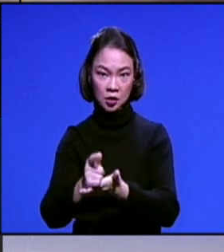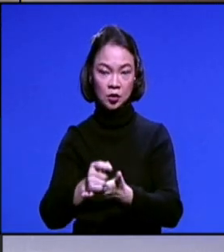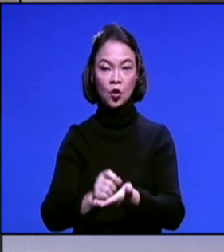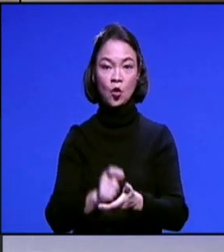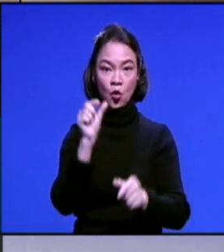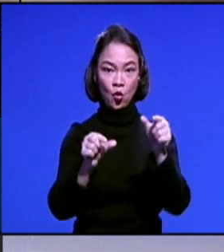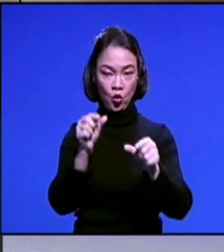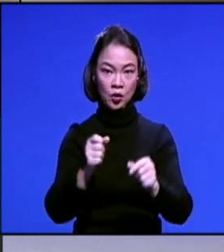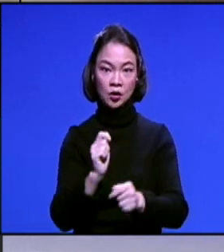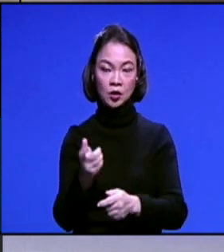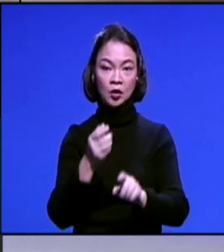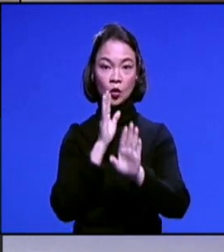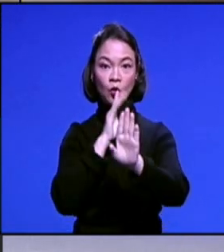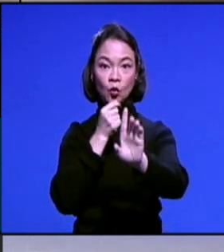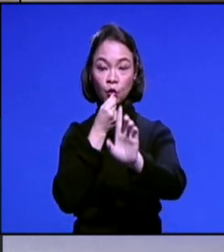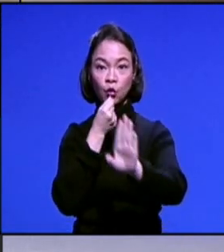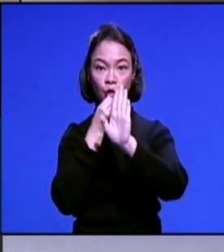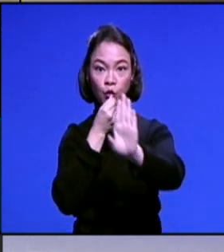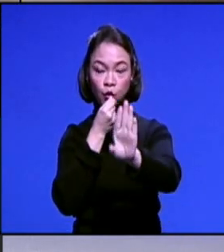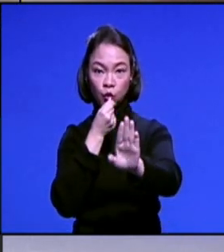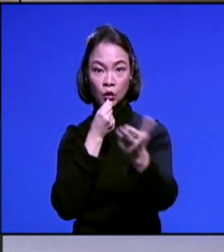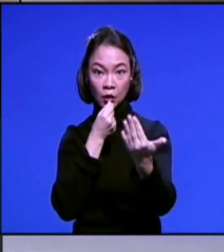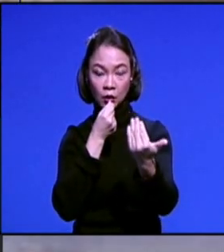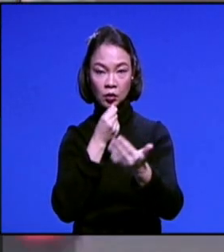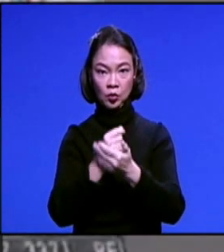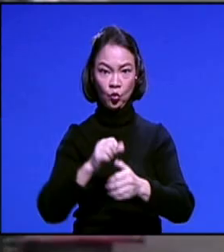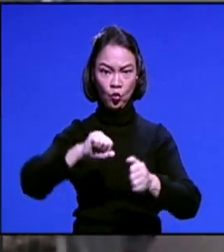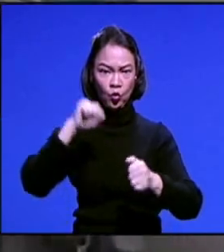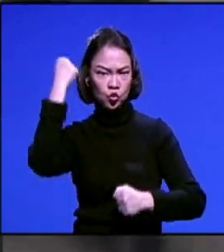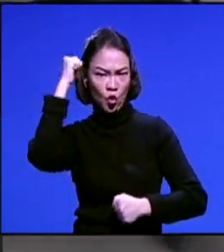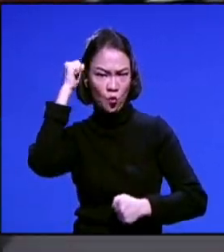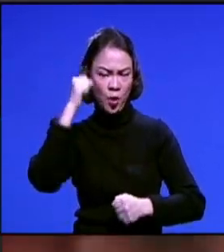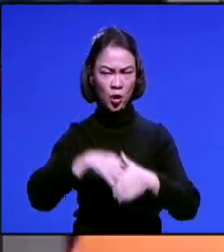berlangsung menegangkan karena sang anak terlihat mulai lemas.